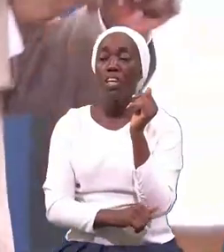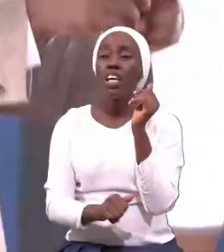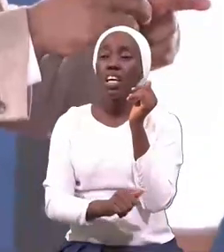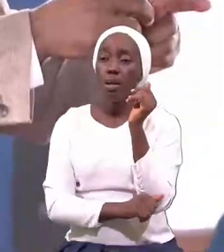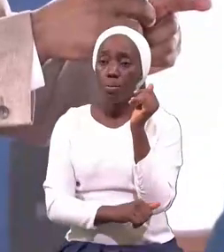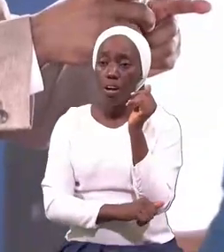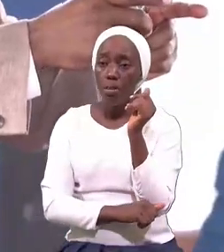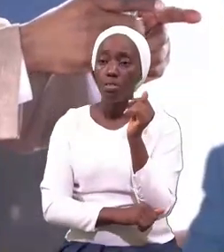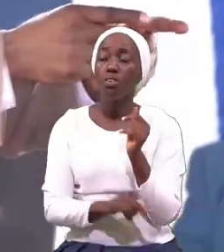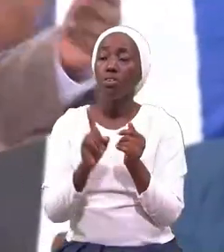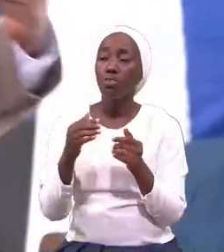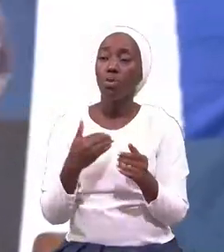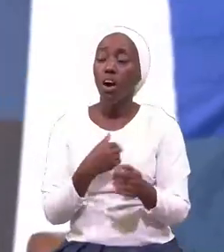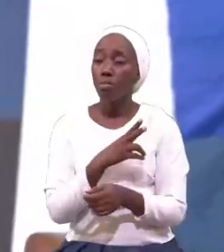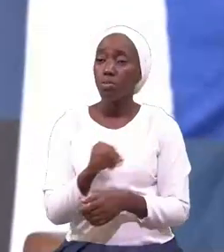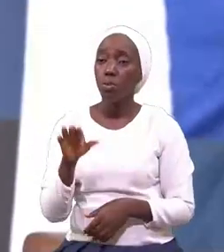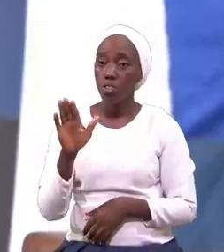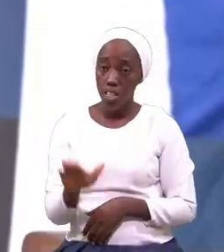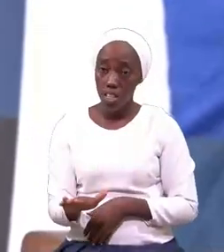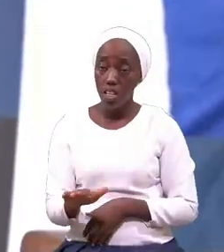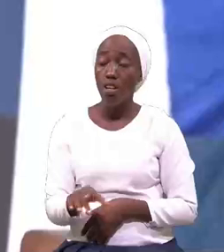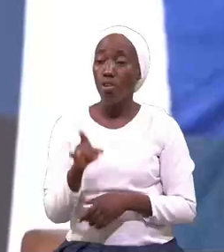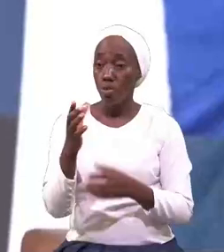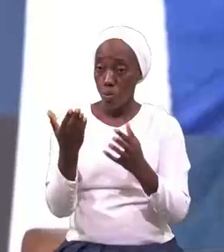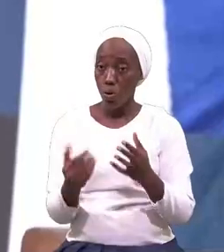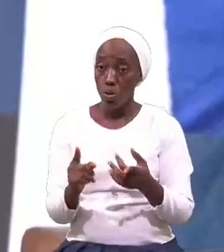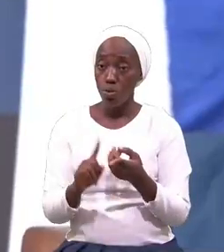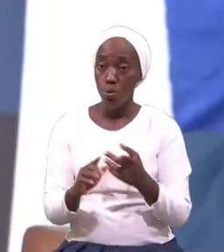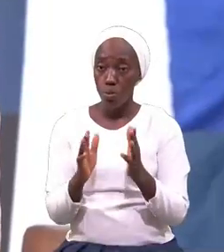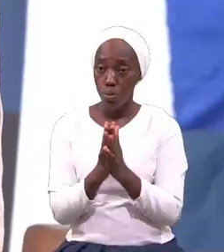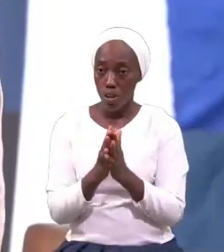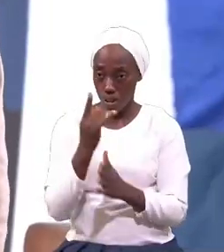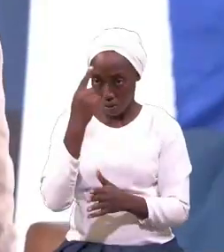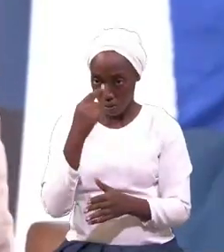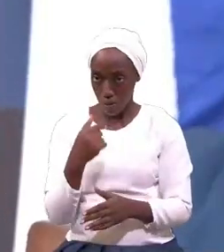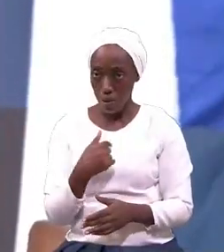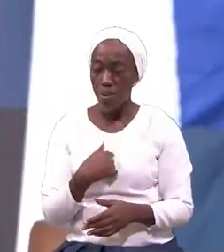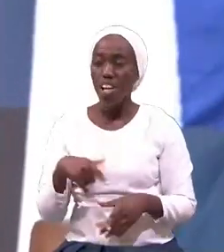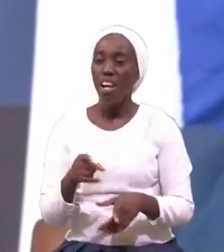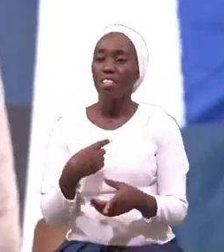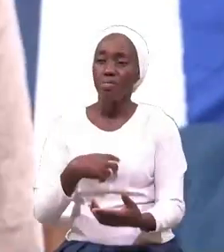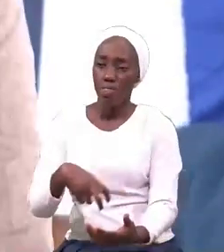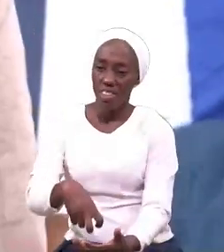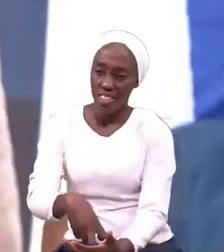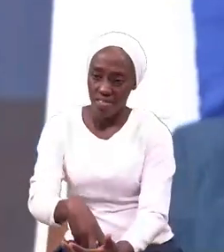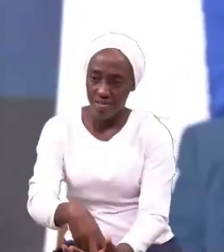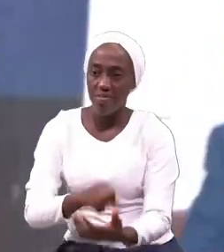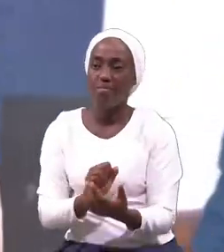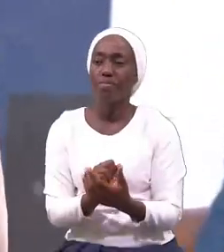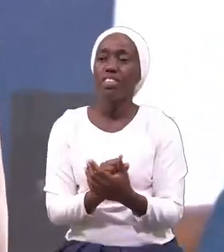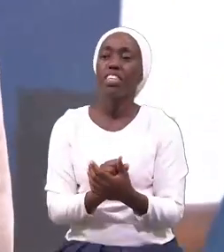Abraham, tu n'as pas d'enfant. Tu veux prier pour moi? Je vais me mettre à genoux.